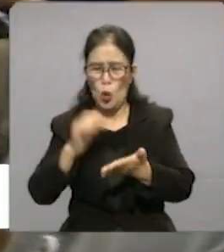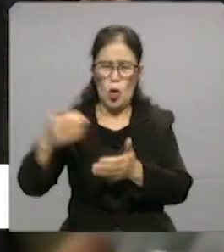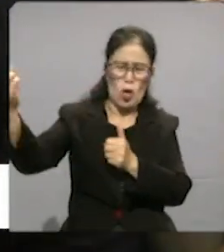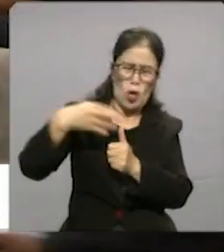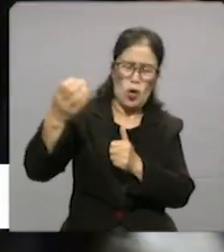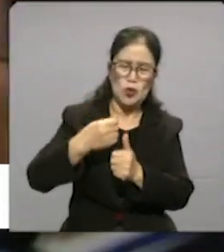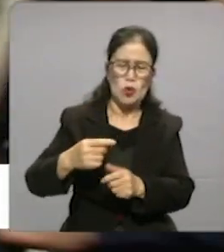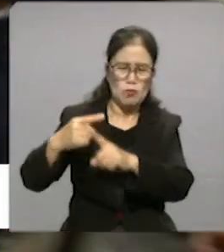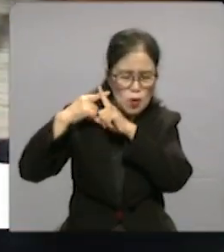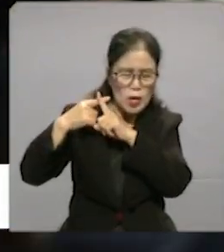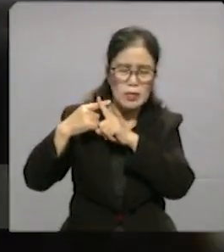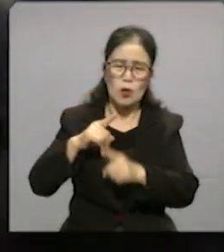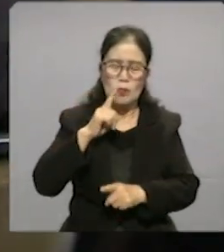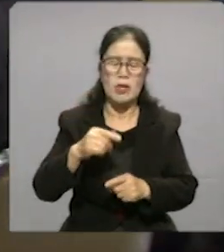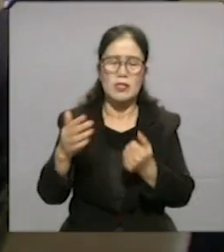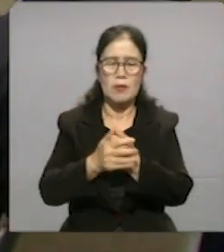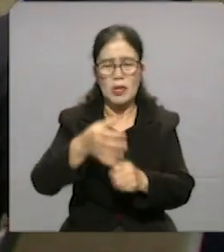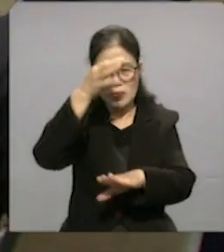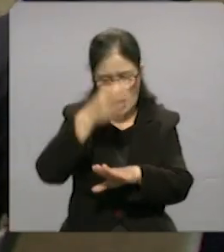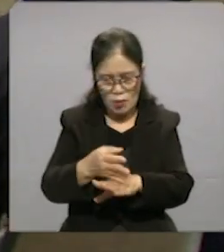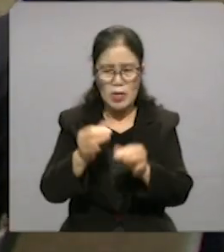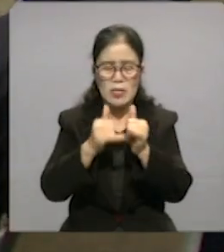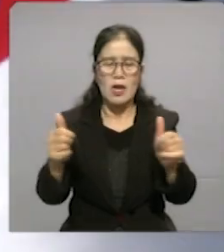맞고 가겠다고 한 만큼 사과나 인적